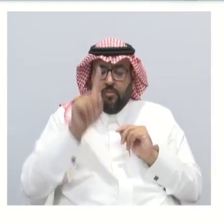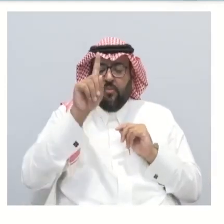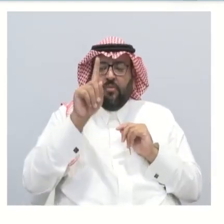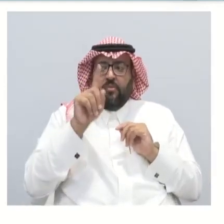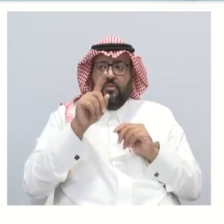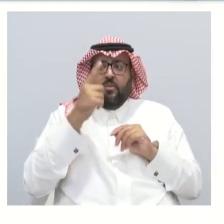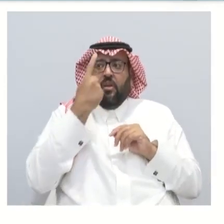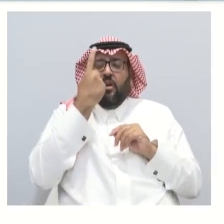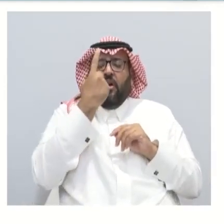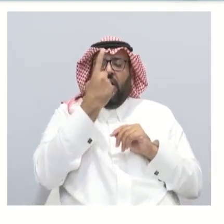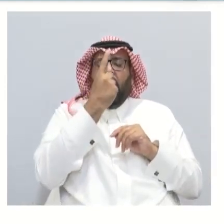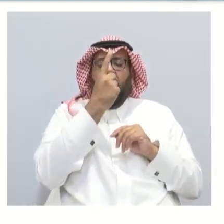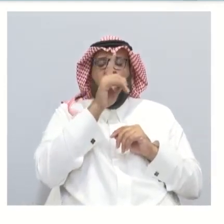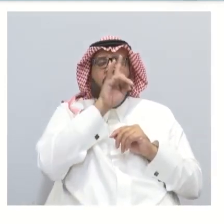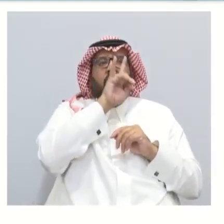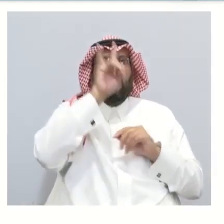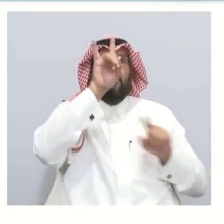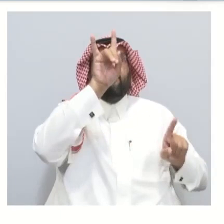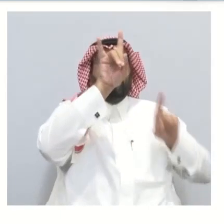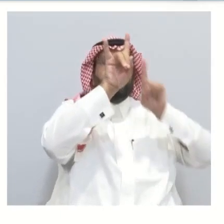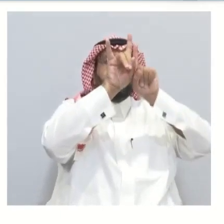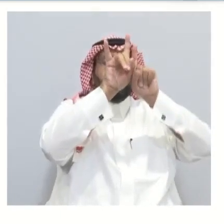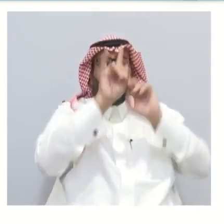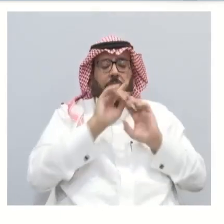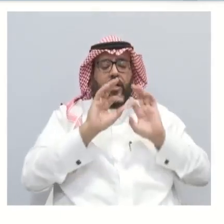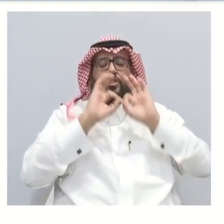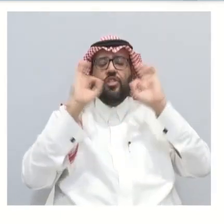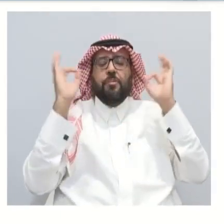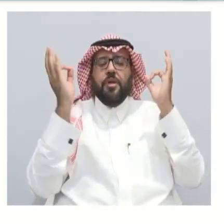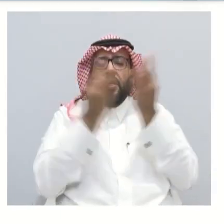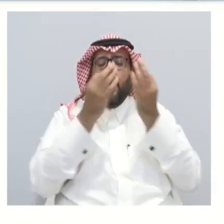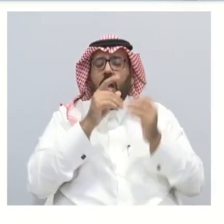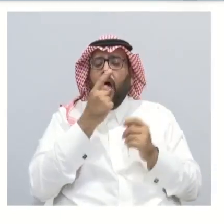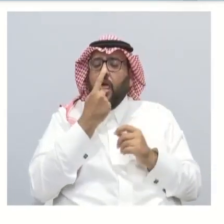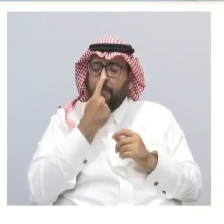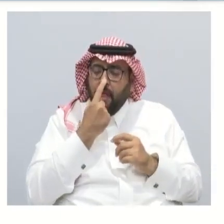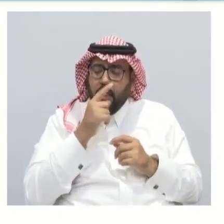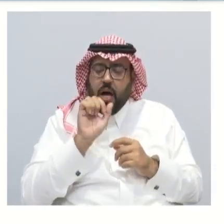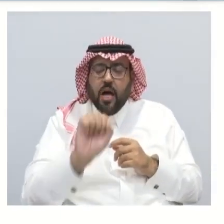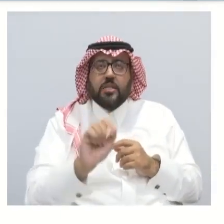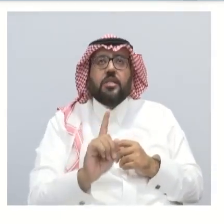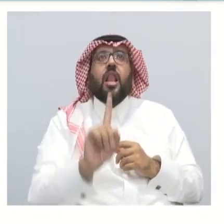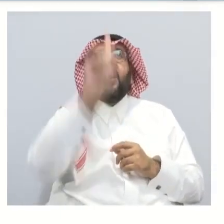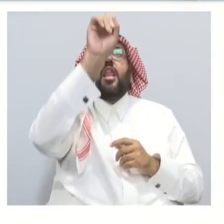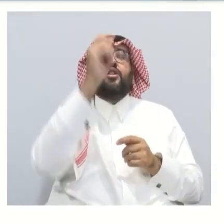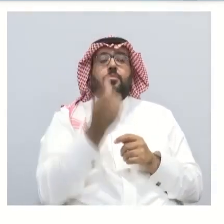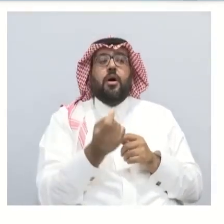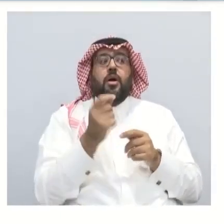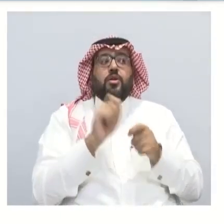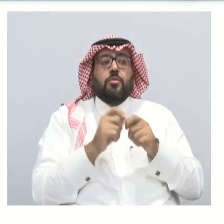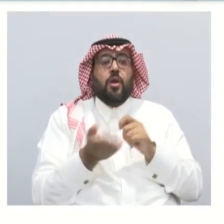وتعالى وحده لا شريك له وان تصرف جميع انواع العباده وحده لله جل